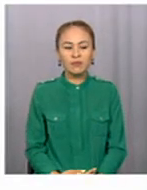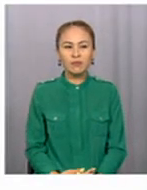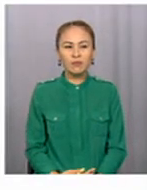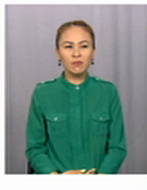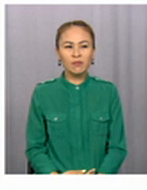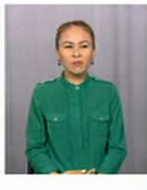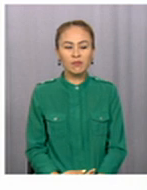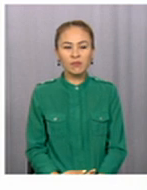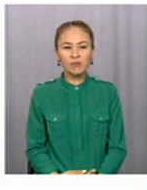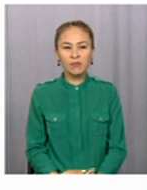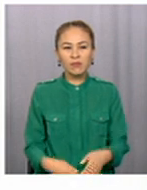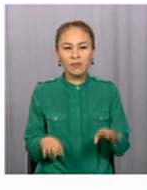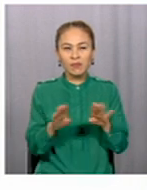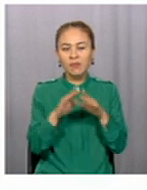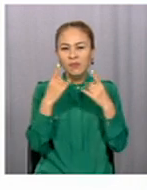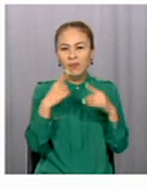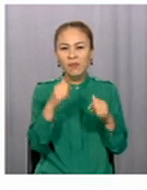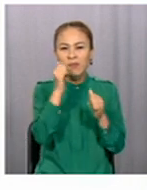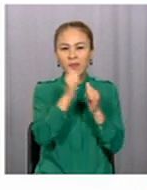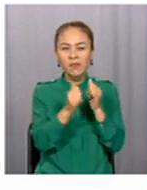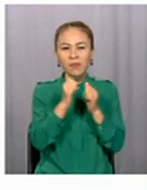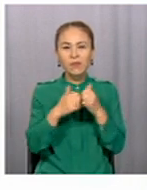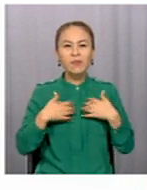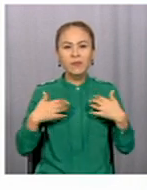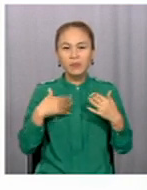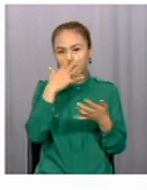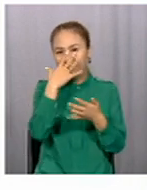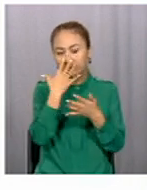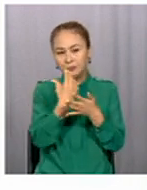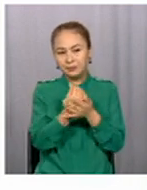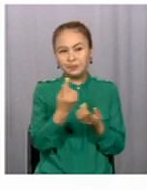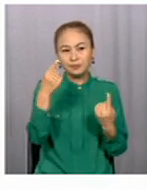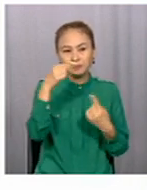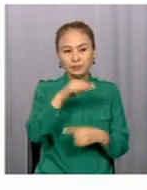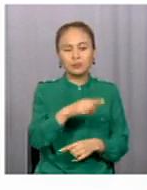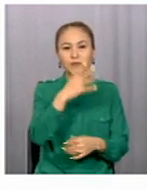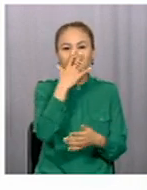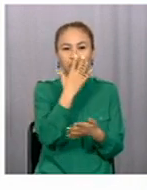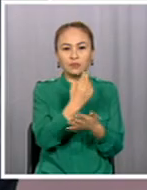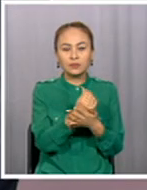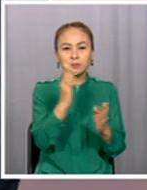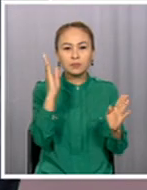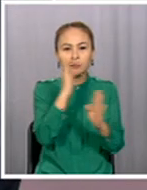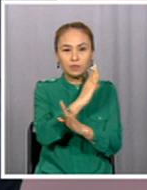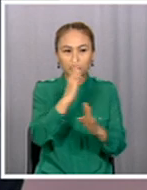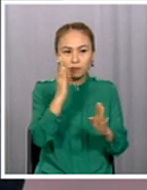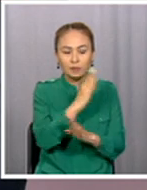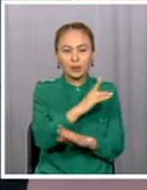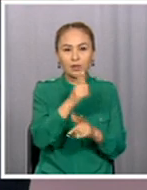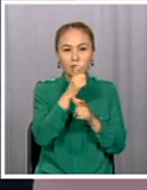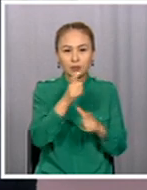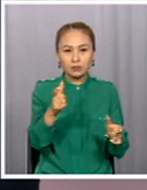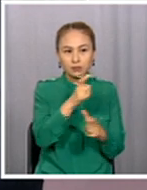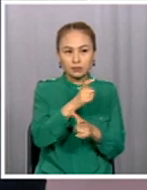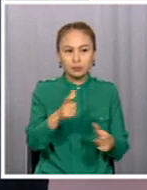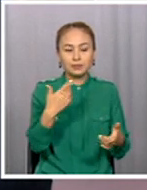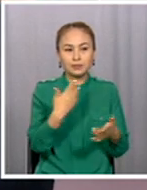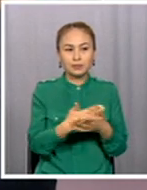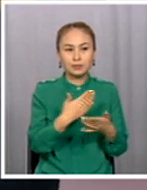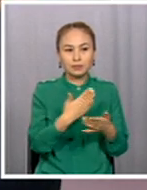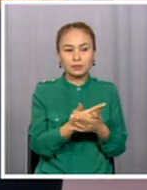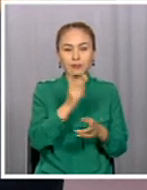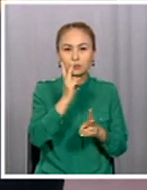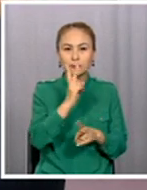Әрине, әр жануар өзіне тән дыбыс шығарады. Мысалы, бірі бәсең